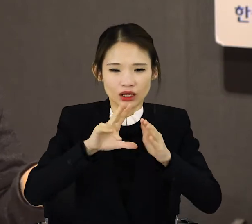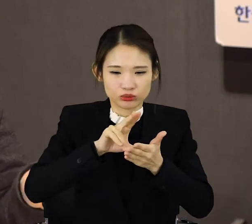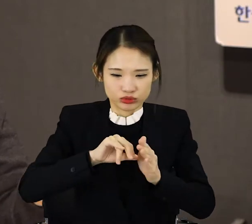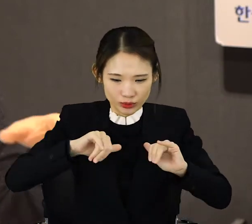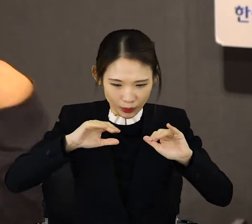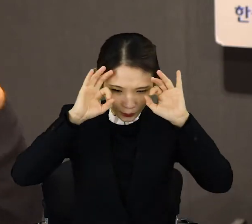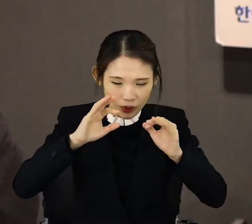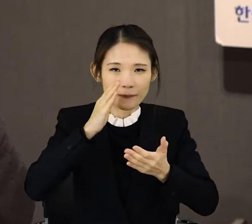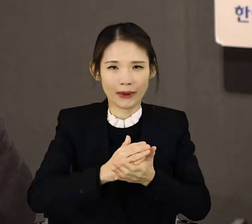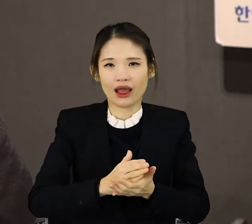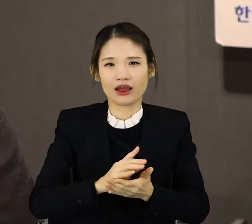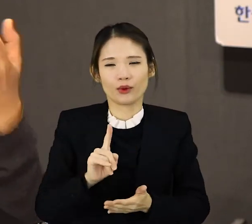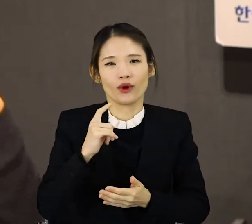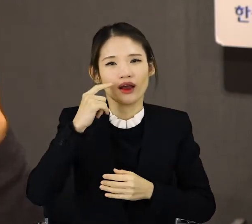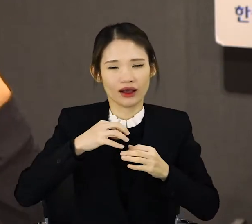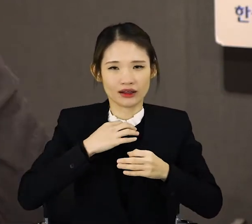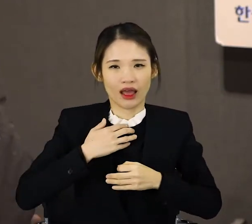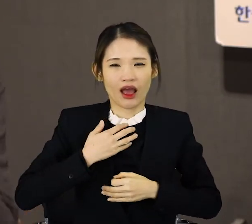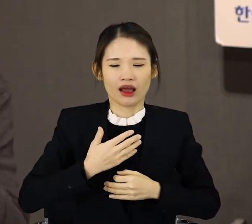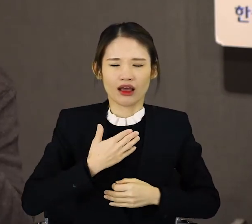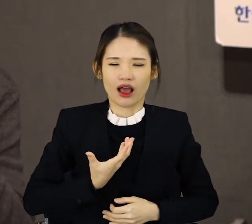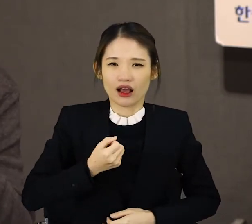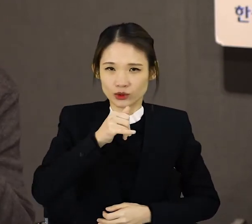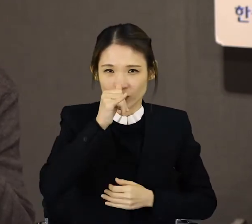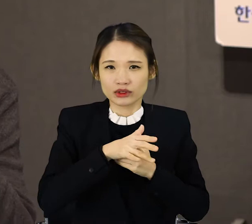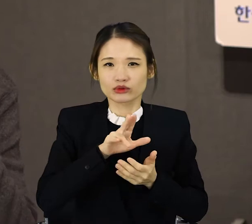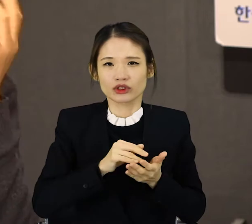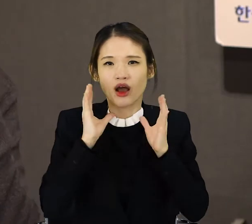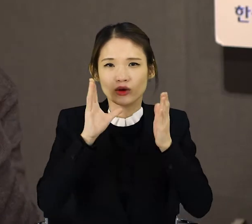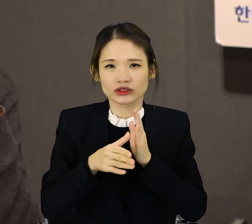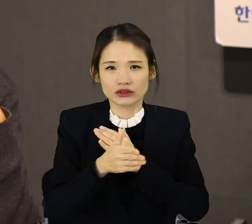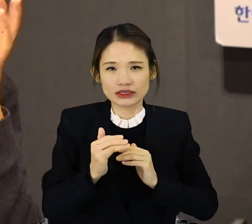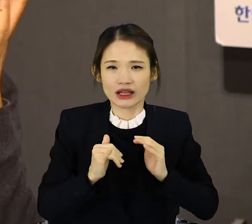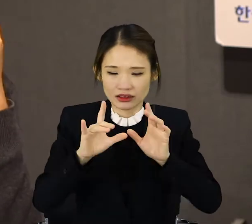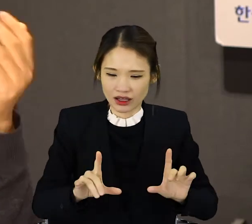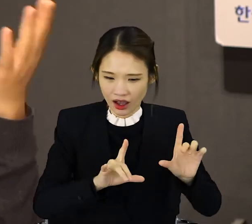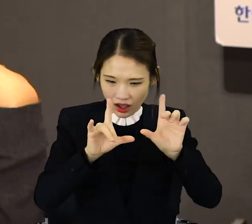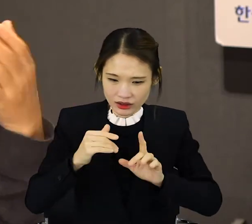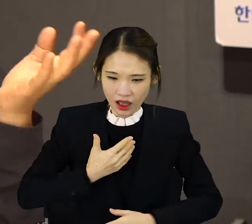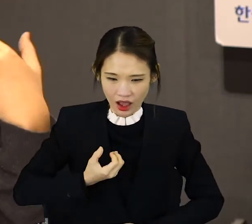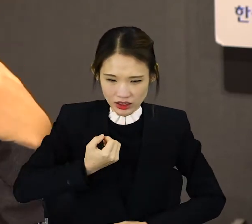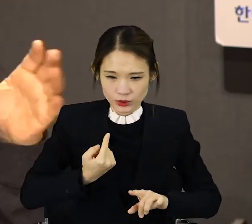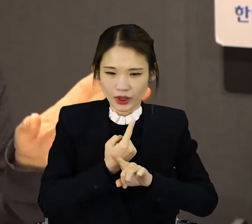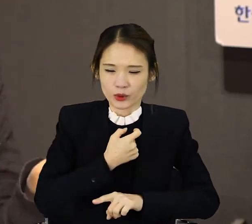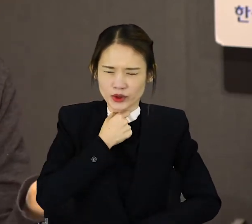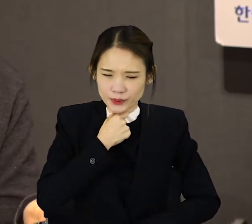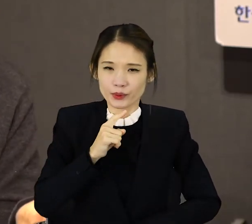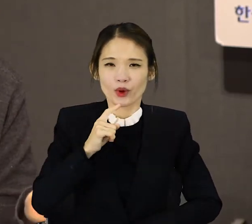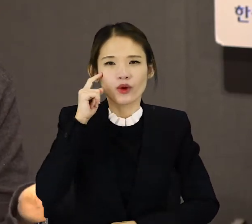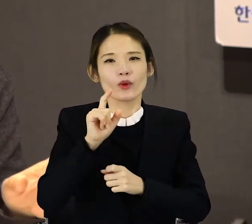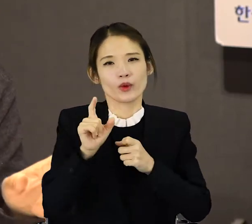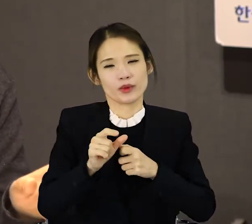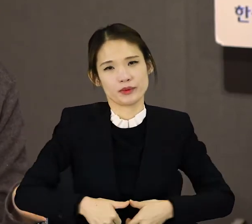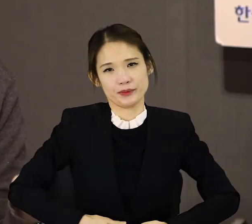뭘 하느냐? 각자 자기의 문제를 나는 내가 살면서 어렸을 때부터 세상을 살아오면서 내가 세상에서 바꾸고 싶었던 거 뭘까 약간 그런 걸